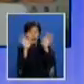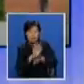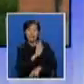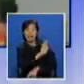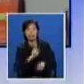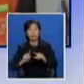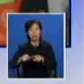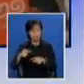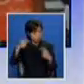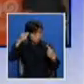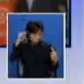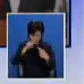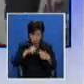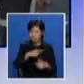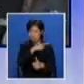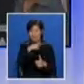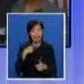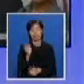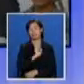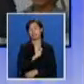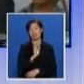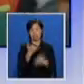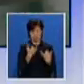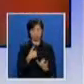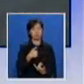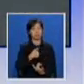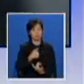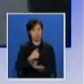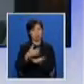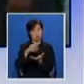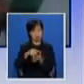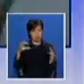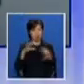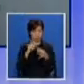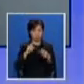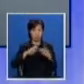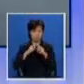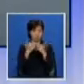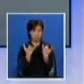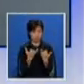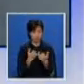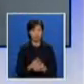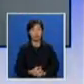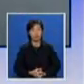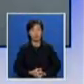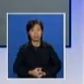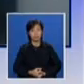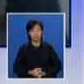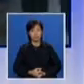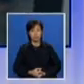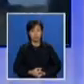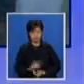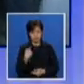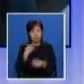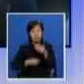าชนอันนี้คือสิ่งที่ผมอยากจะยืนยันเกี่ยวข้องกับสถานการณ์ผมขอเรียนกับพี่น้องประชาชนเพิ่มเ